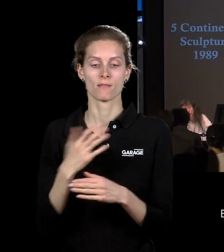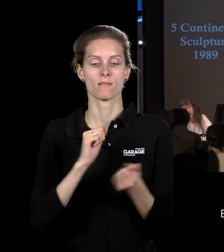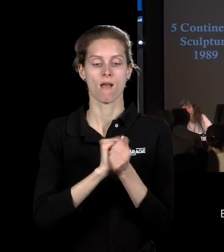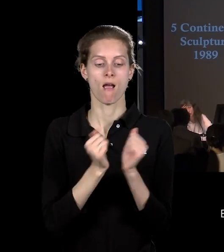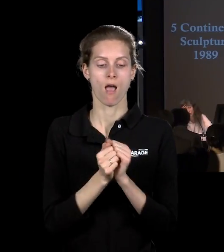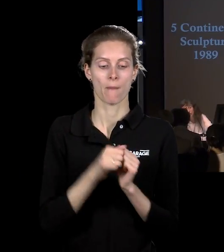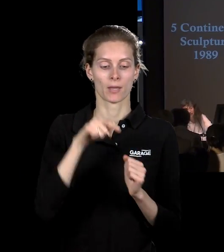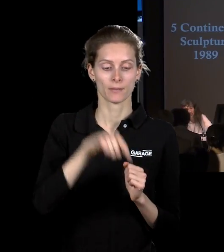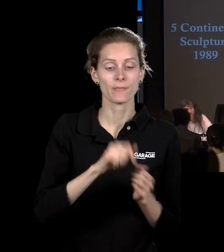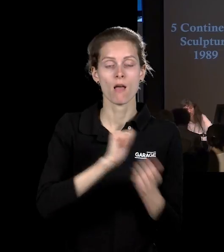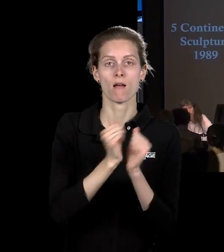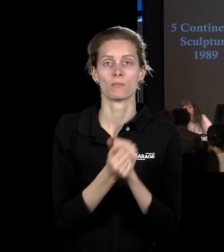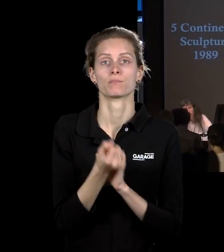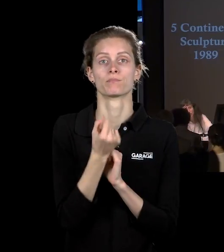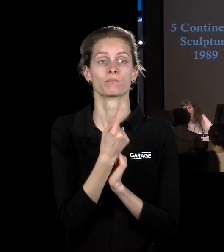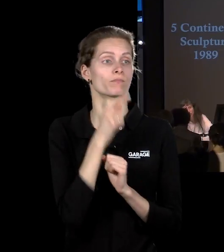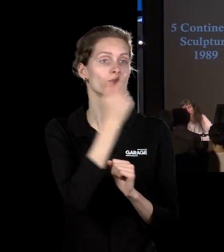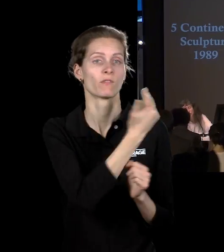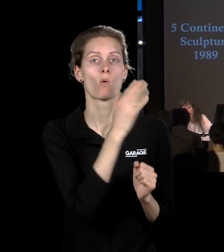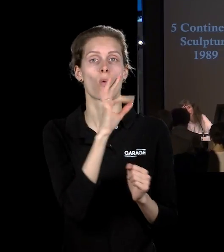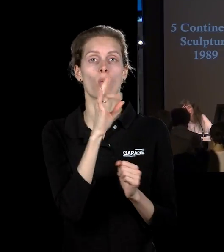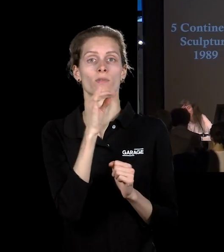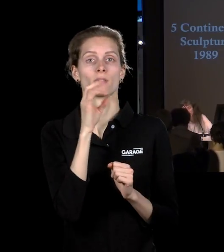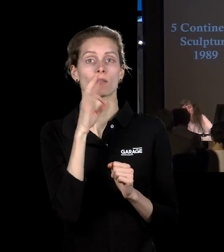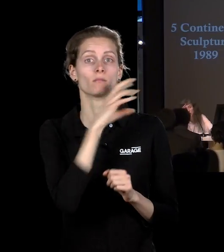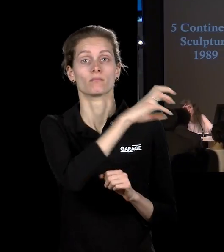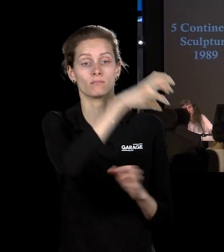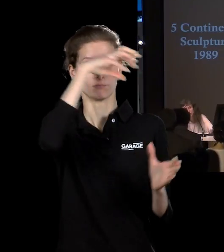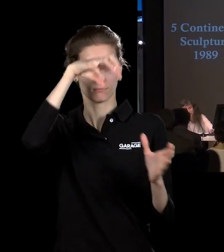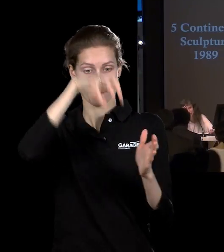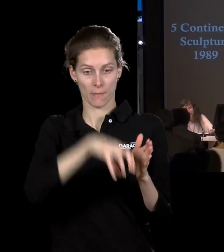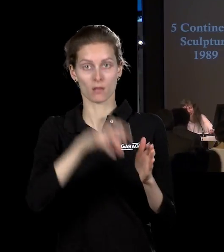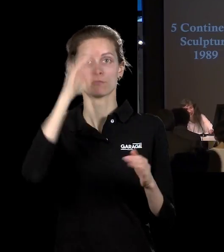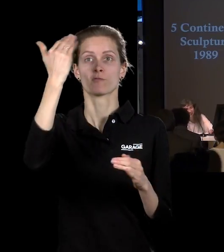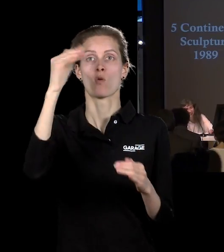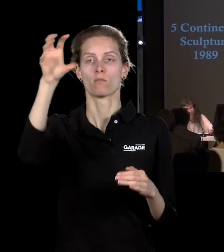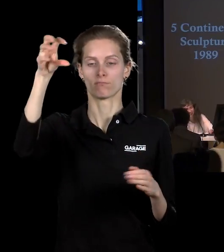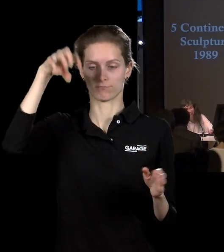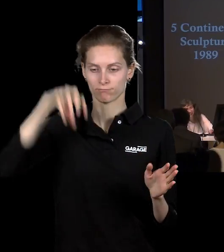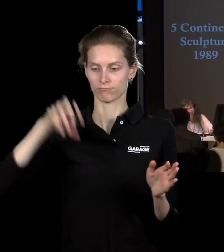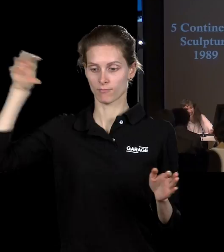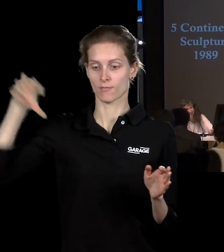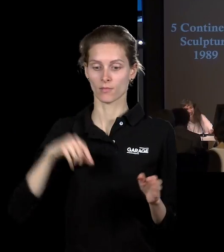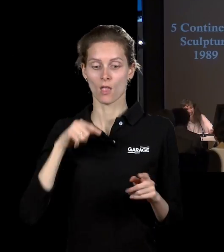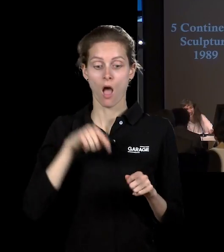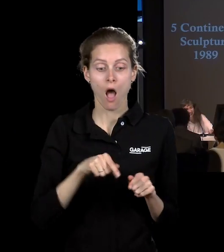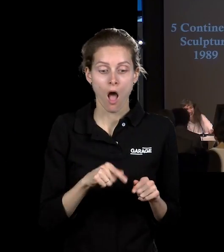пяти континентов. Но, опять-таки, это можно только проверить, только поверить в это.